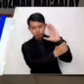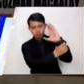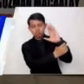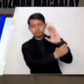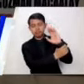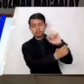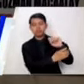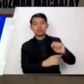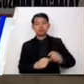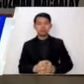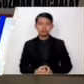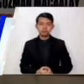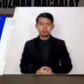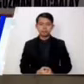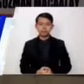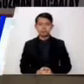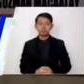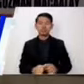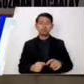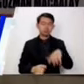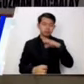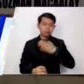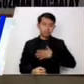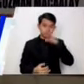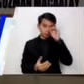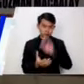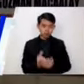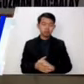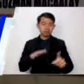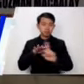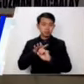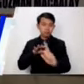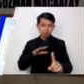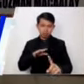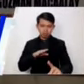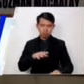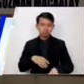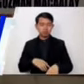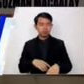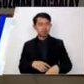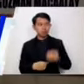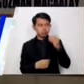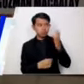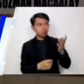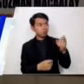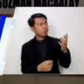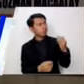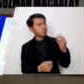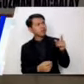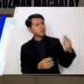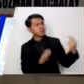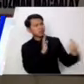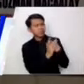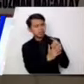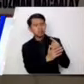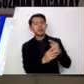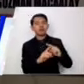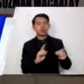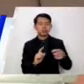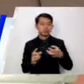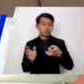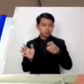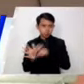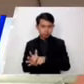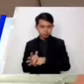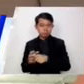Tapos, tumakbo na yung asawa ko. Sumigaw ang asawa, kung papatayin mo ba ako? Tumakbo na. Ang ginawa po ni Rolly, sumakay ng tricycle, hinabol yung asawa